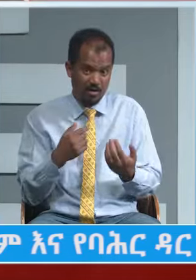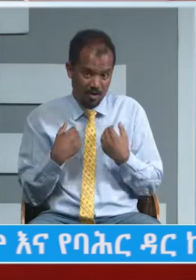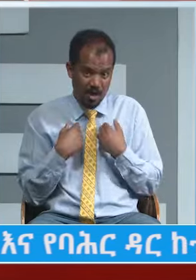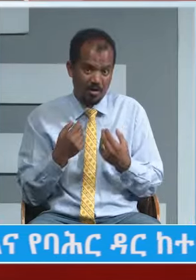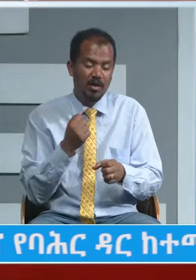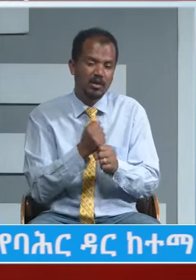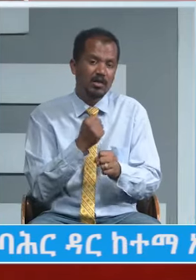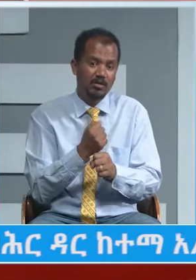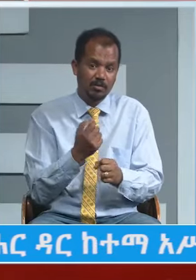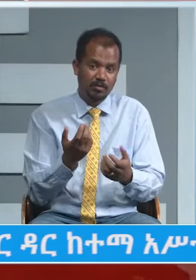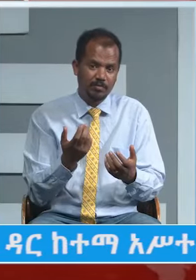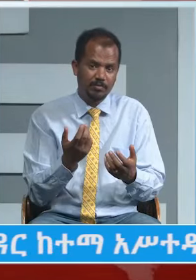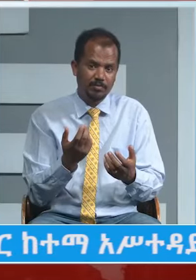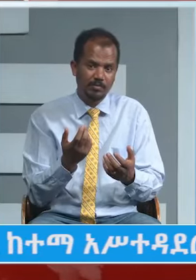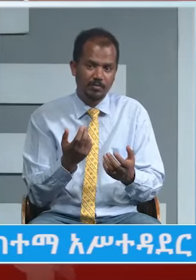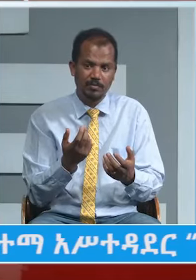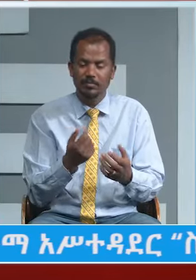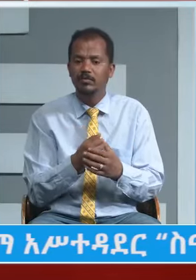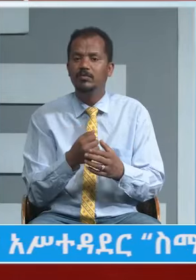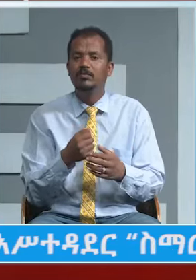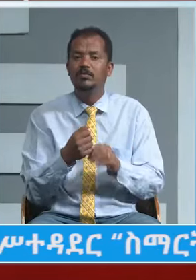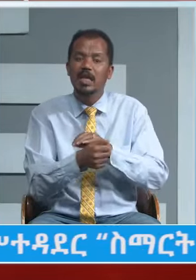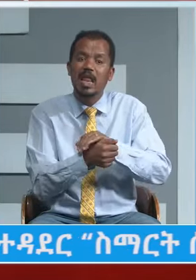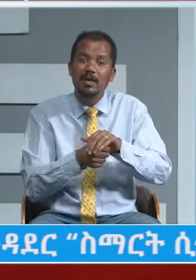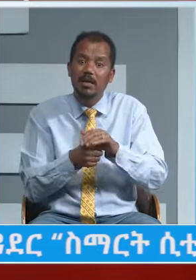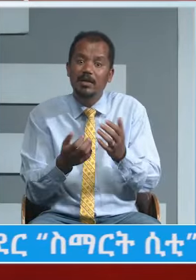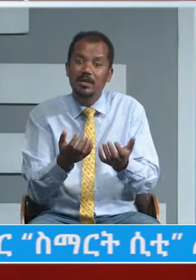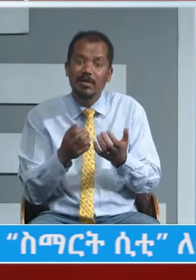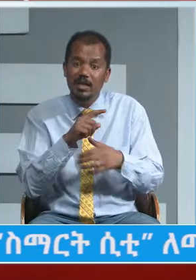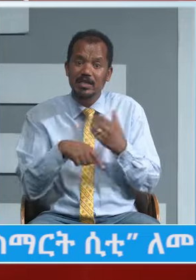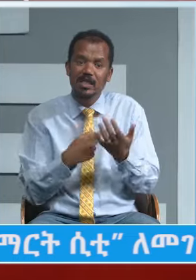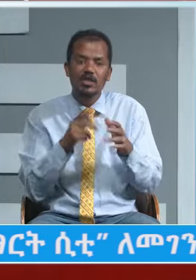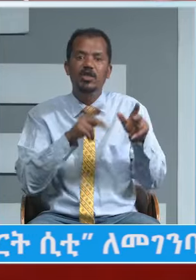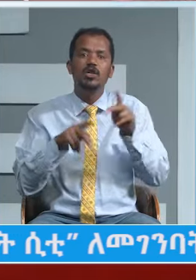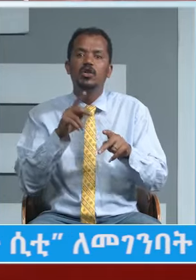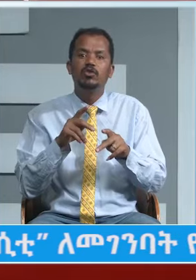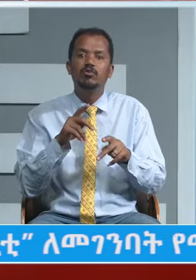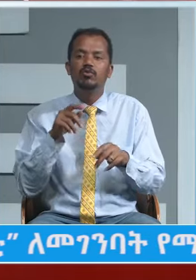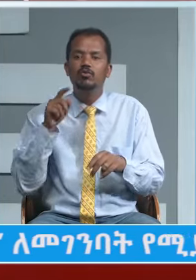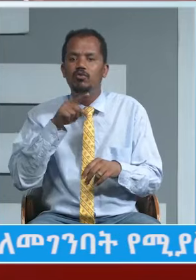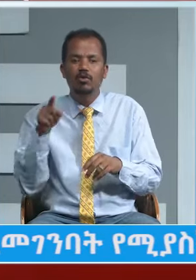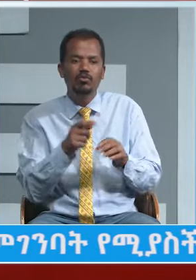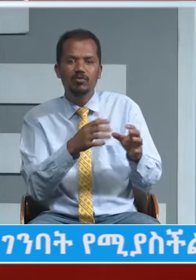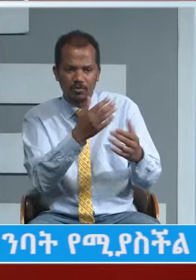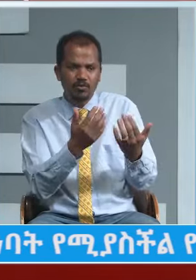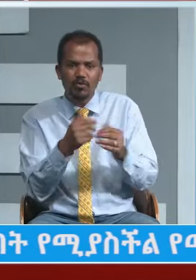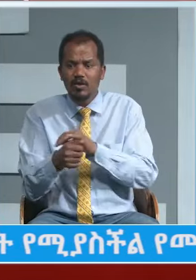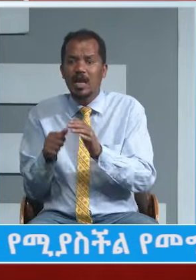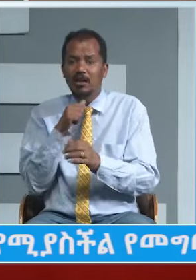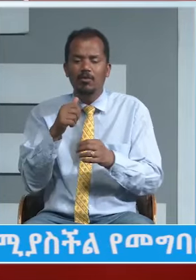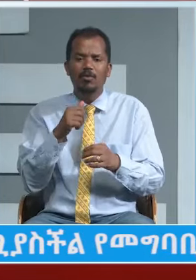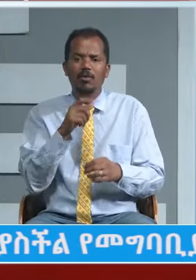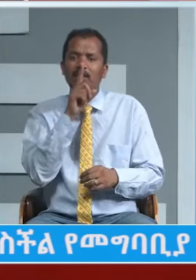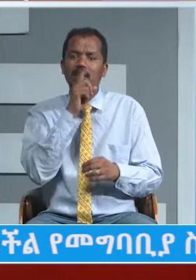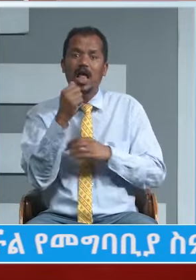ያው ጥፋት ሰርቶ ህዝብ ውስጥ ተሽኖክሊኮ ለመደበቅ ስለሚፈልግ፣ ስለዚህ ህዝቡ ለሱ ዋሻ እንዳይሆን አጋልጦ